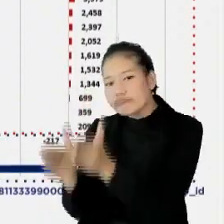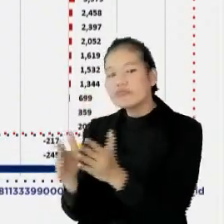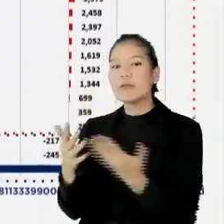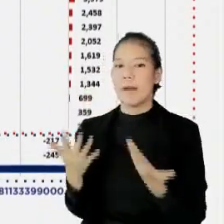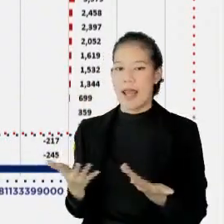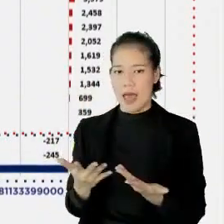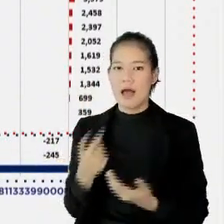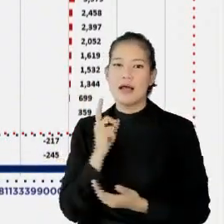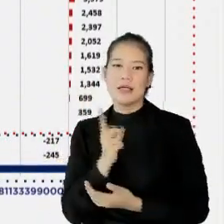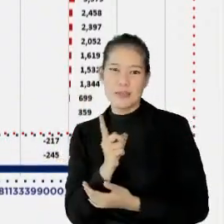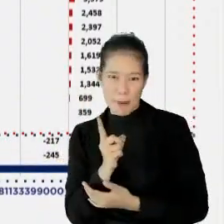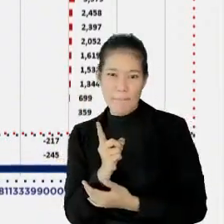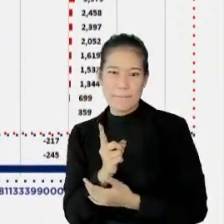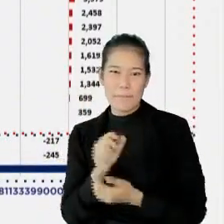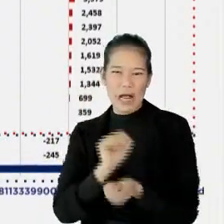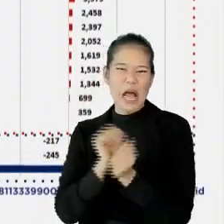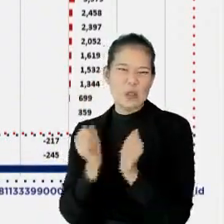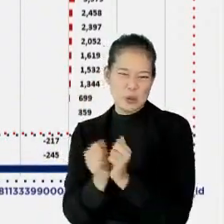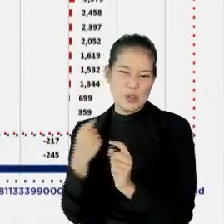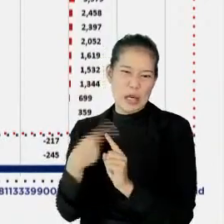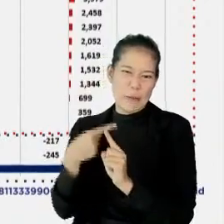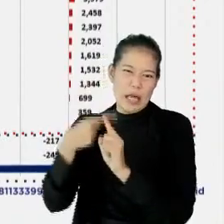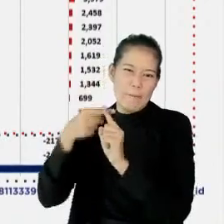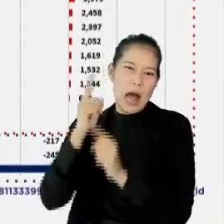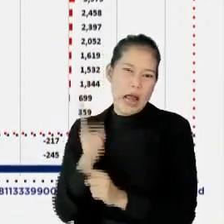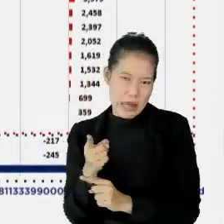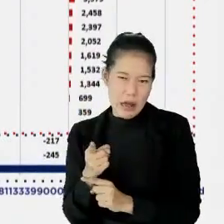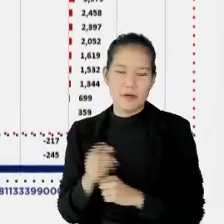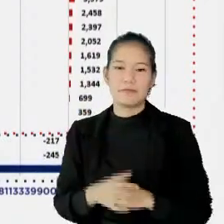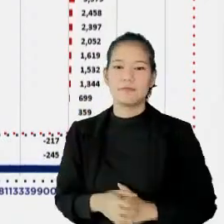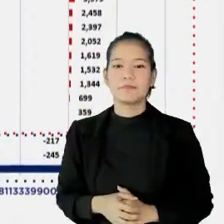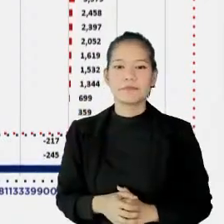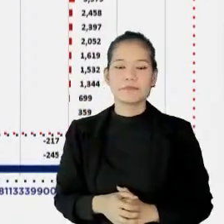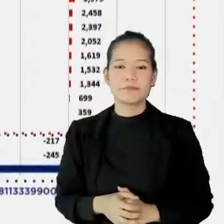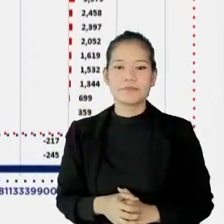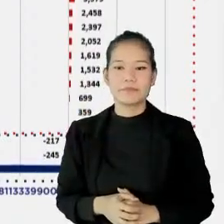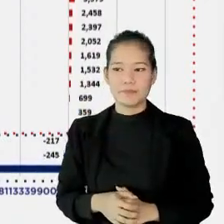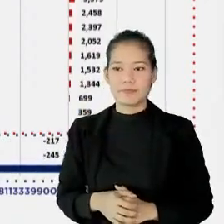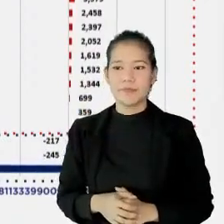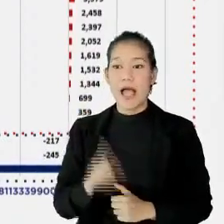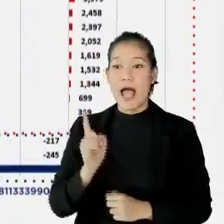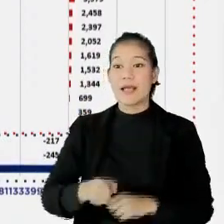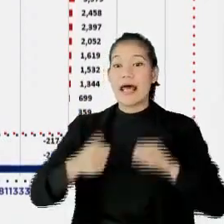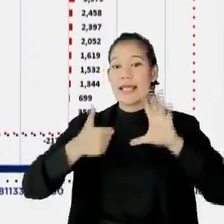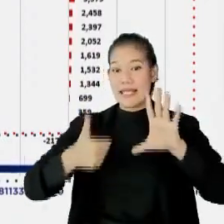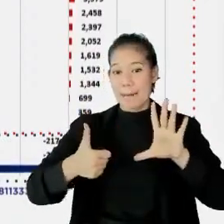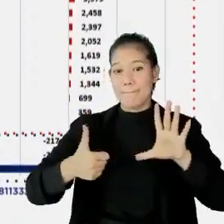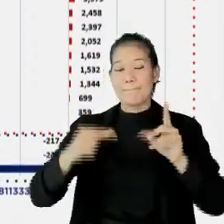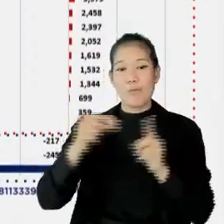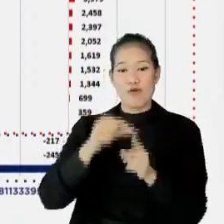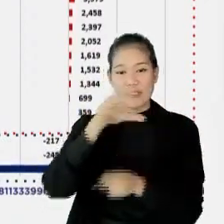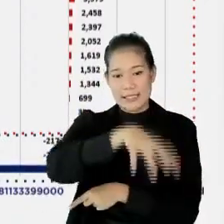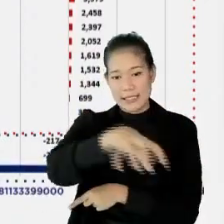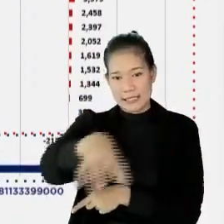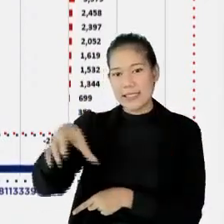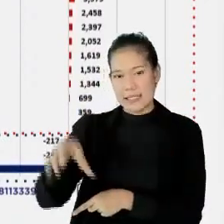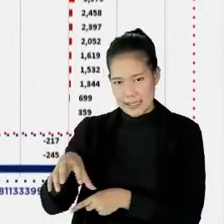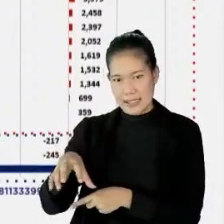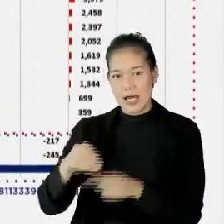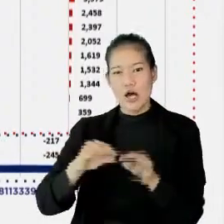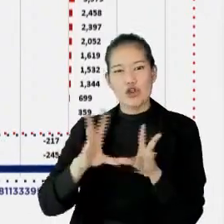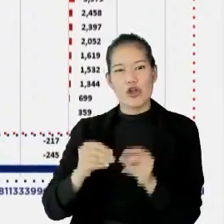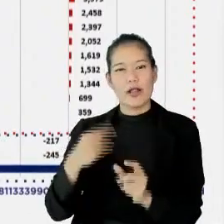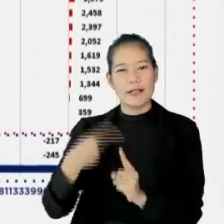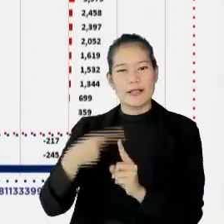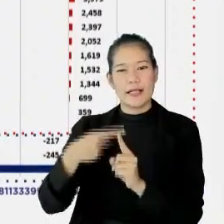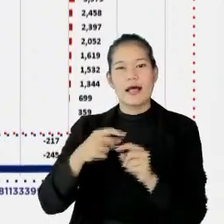perhatian, dikarenakan terjadi peningkatan jumlah kasus aktif secara signifikan. Ini saya pilih ada 6 provinsi dengan peningkatan